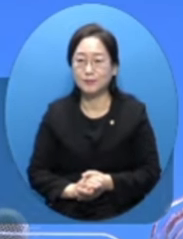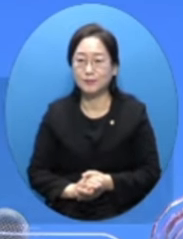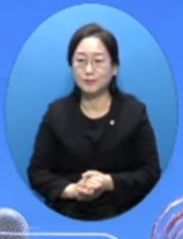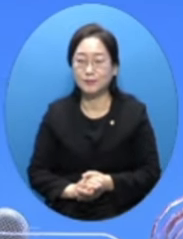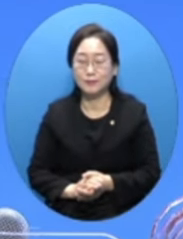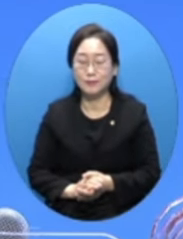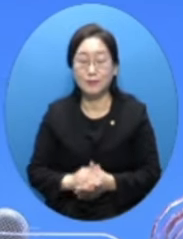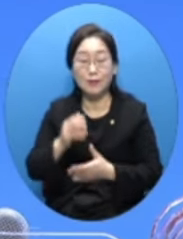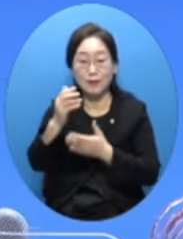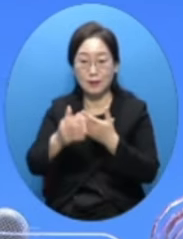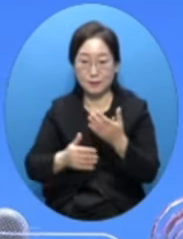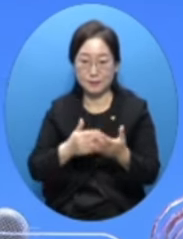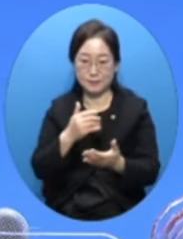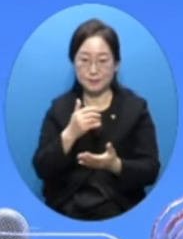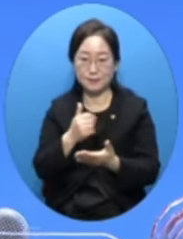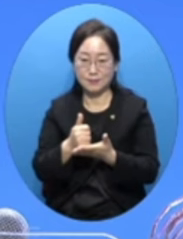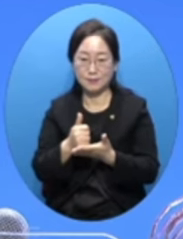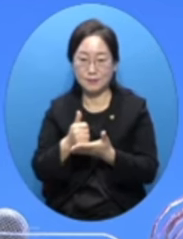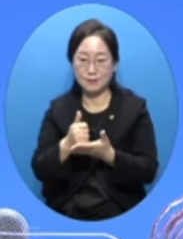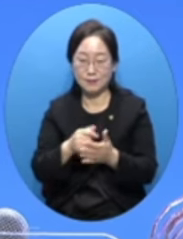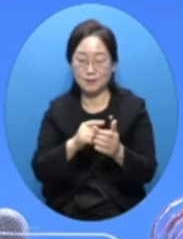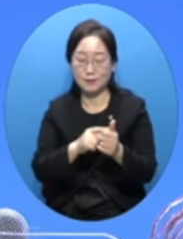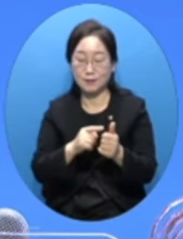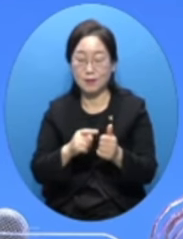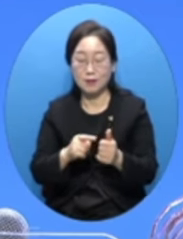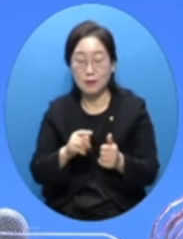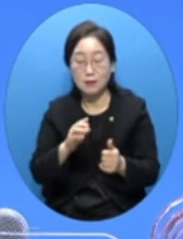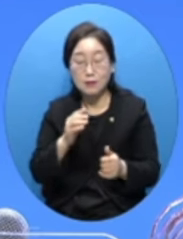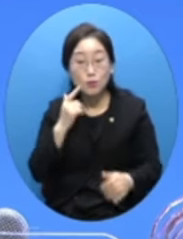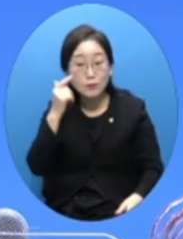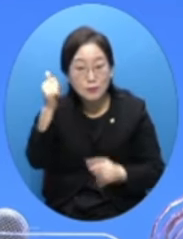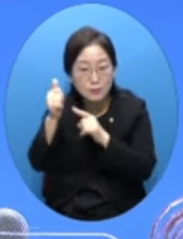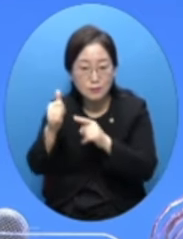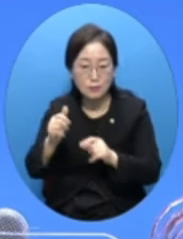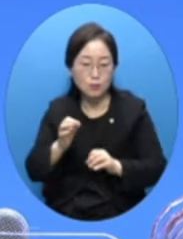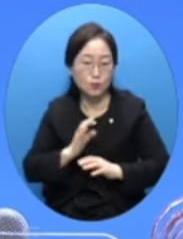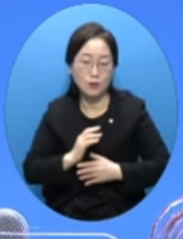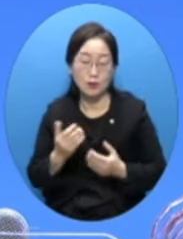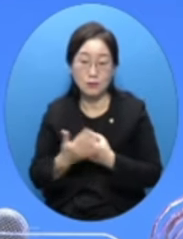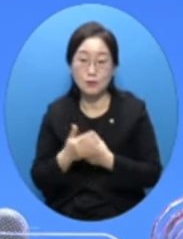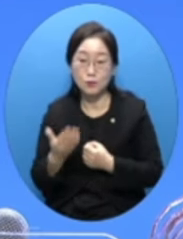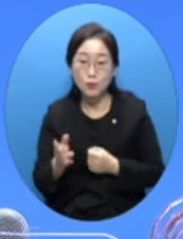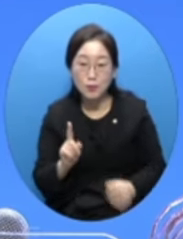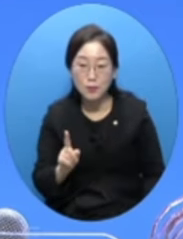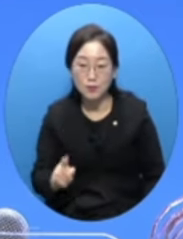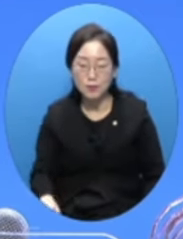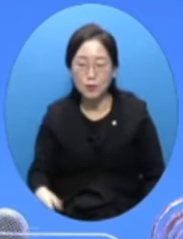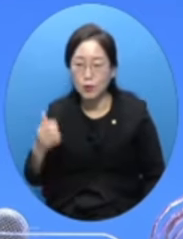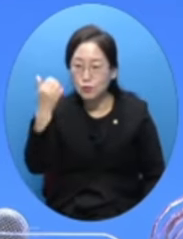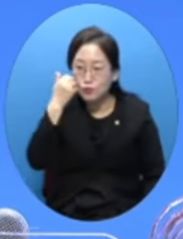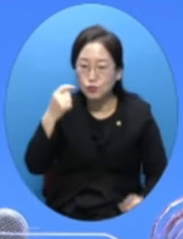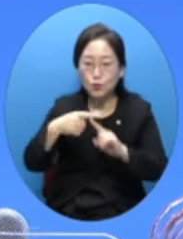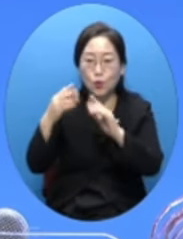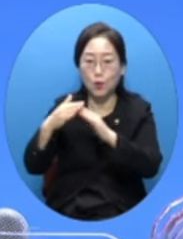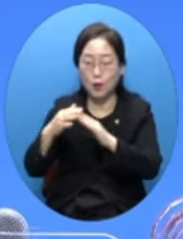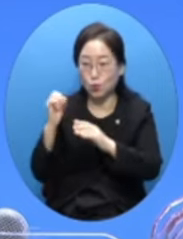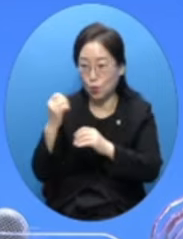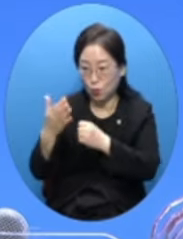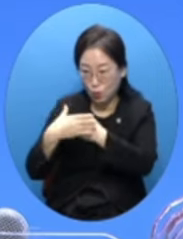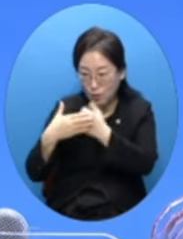그런데 하나님께서 그게 놀라운 은혜를 주셔서 한 교회 지원을 받아 미국에 유학을 가게